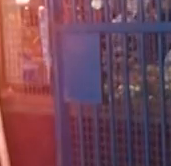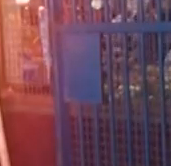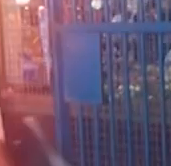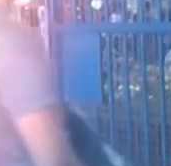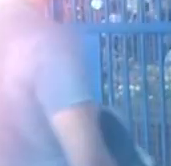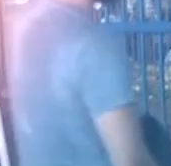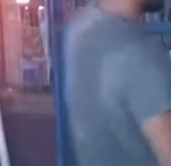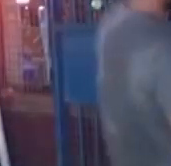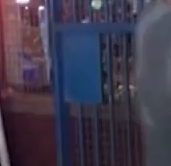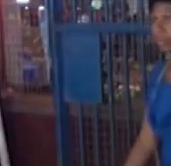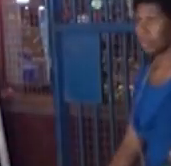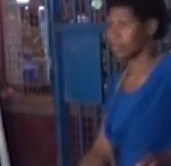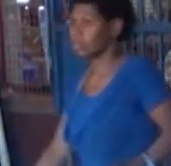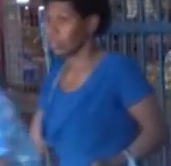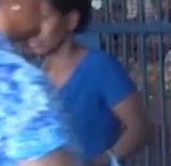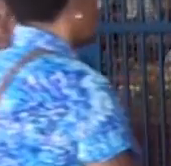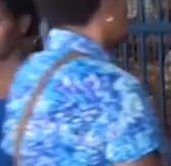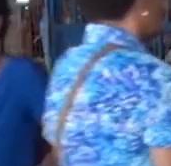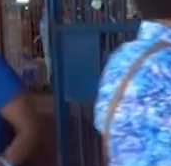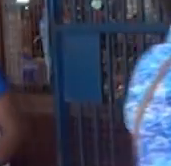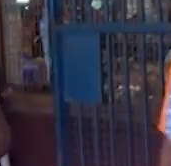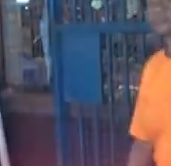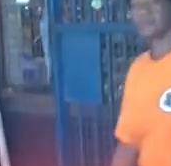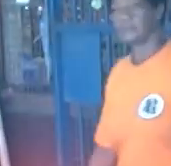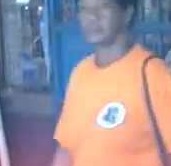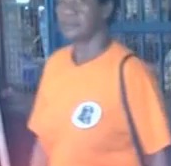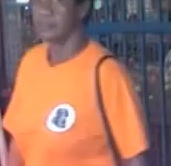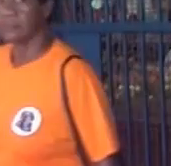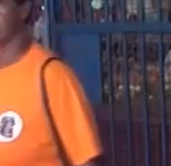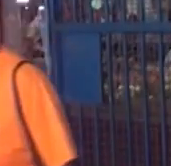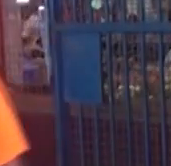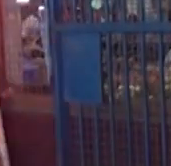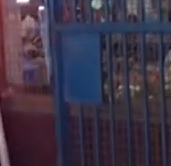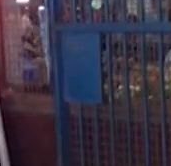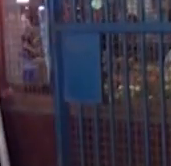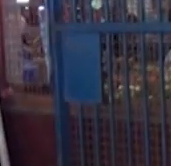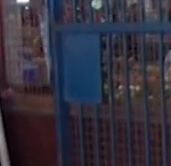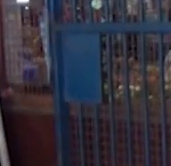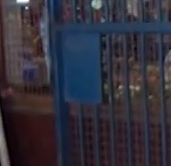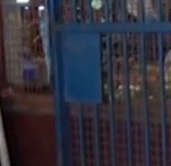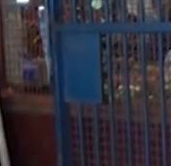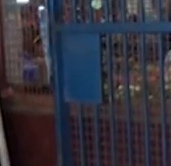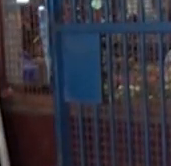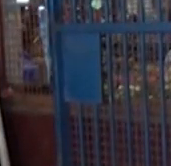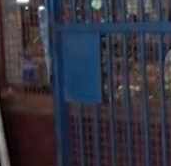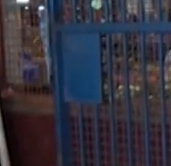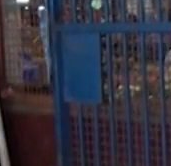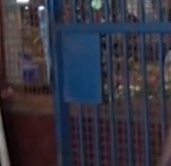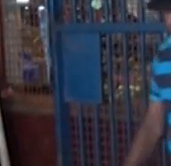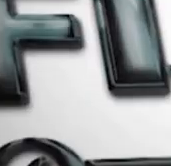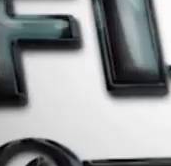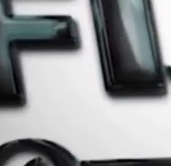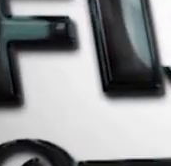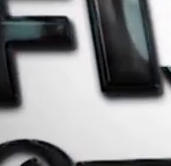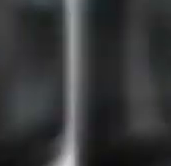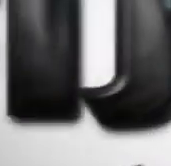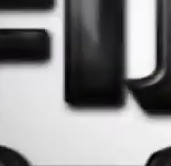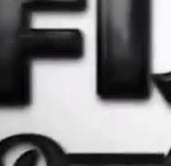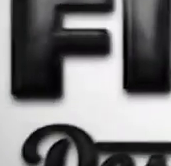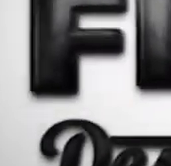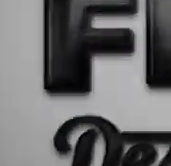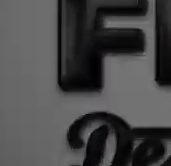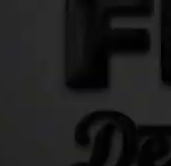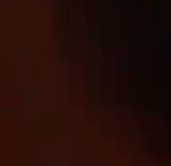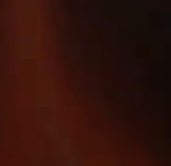हमारे सामने नायक है गोंगो लिबू लटोका रेडियो फीजी 2 में पुराना गाना लगे हमें बहुत अच्छा लगे रेडियो फीजी